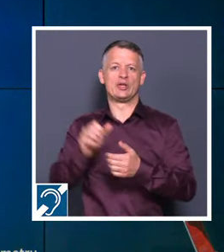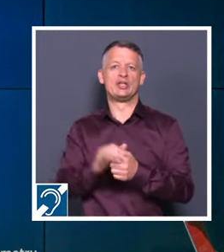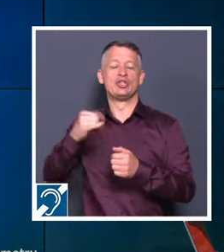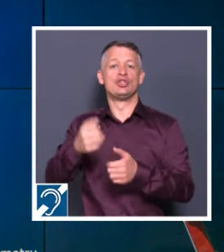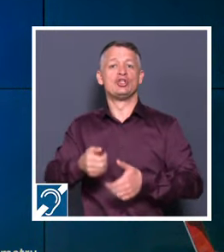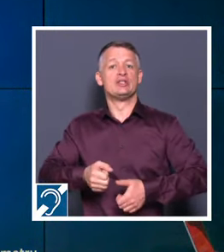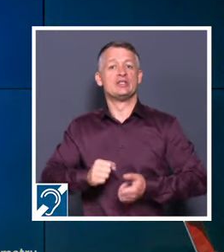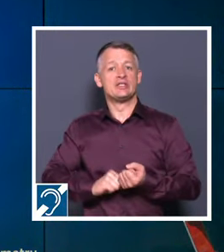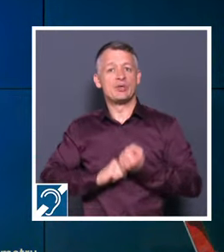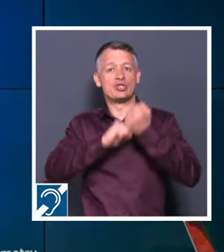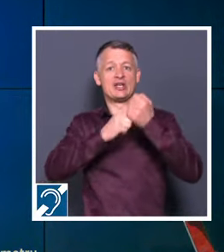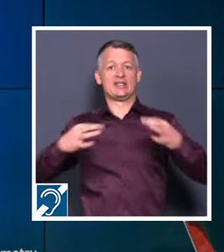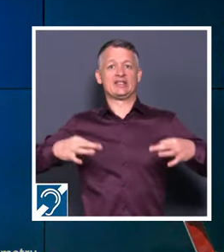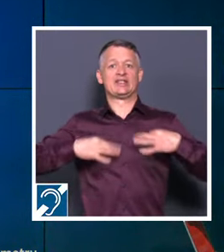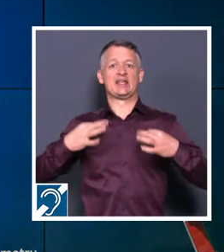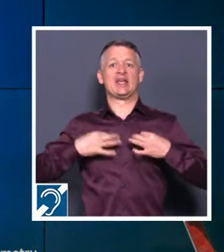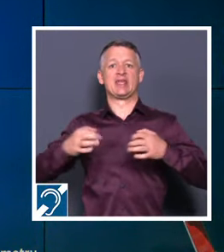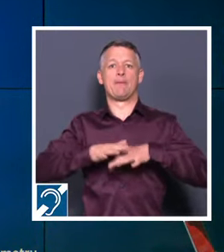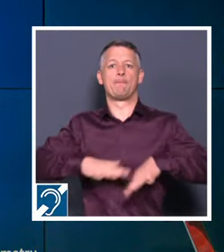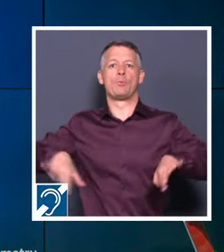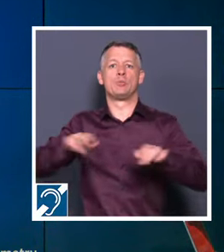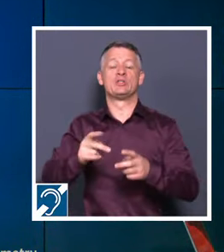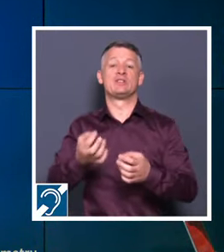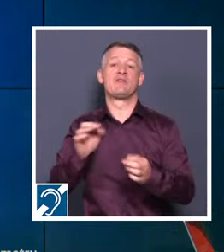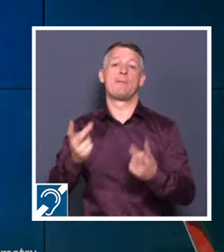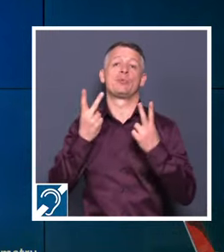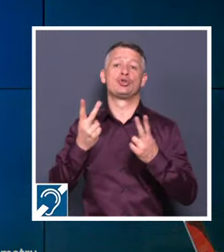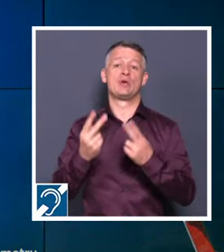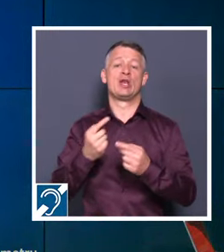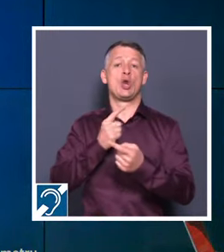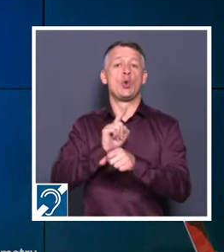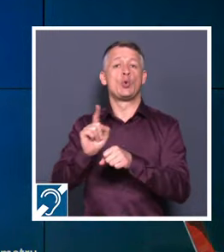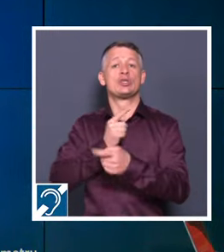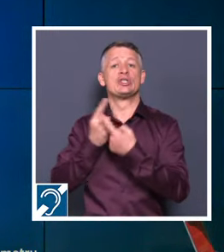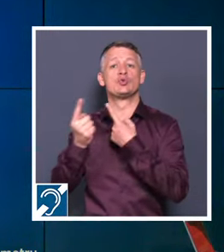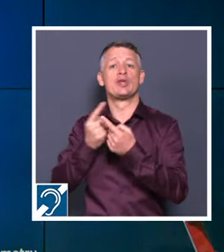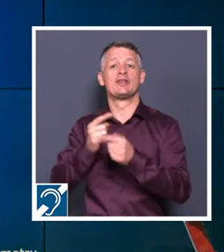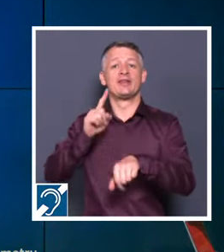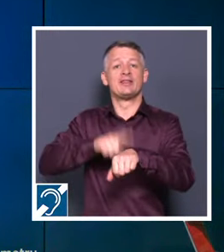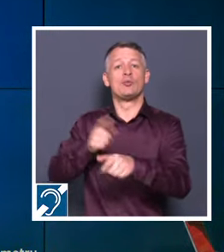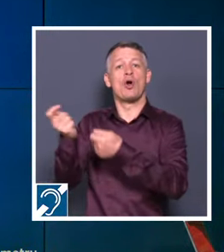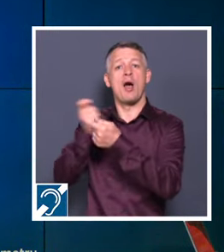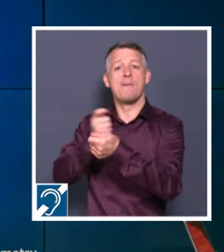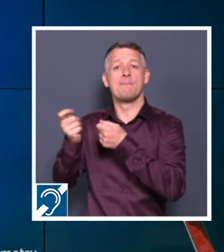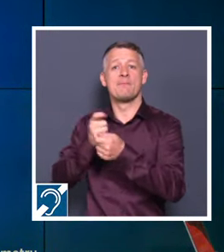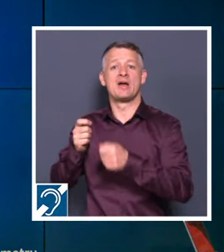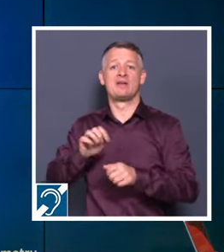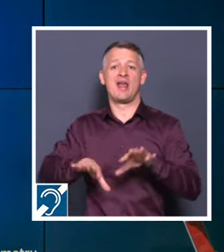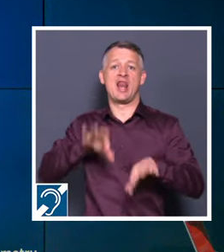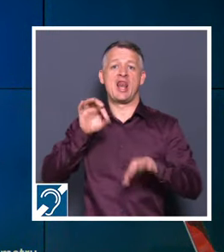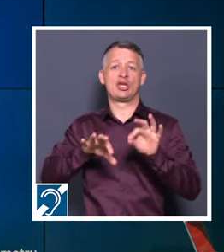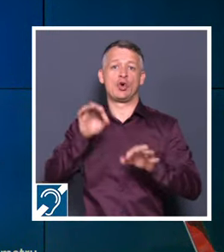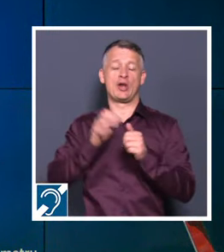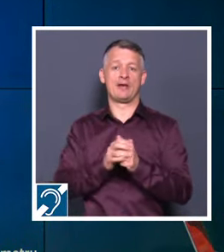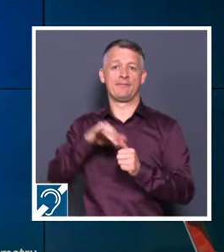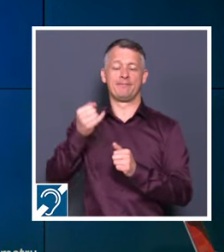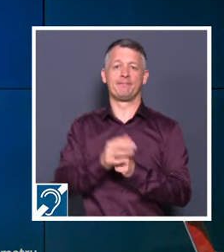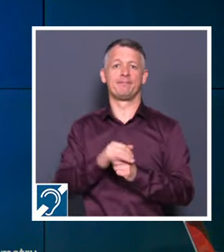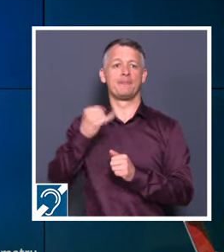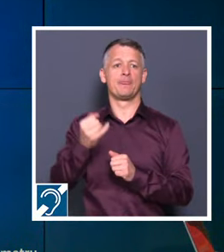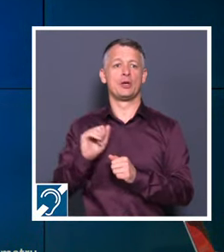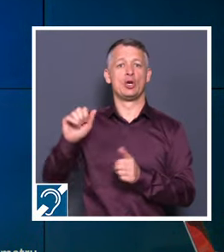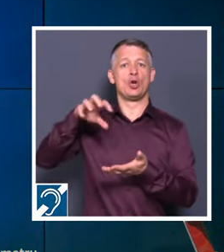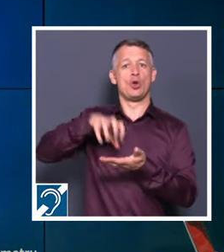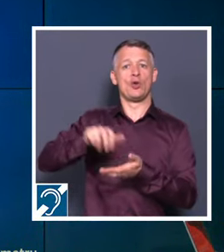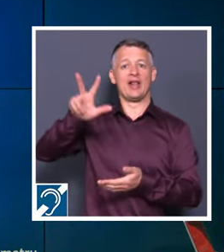sprijinirea sănătății publice, să fie principalele chestiuni discutate în timpul campaniei electorale. Pe locul al treilea, în rândul